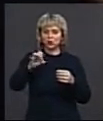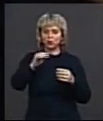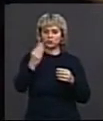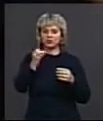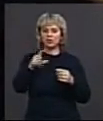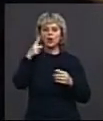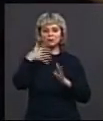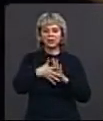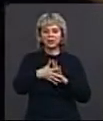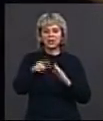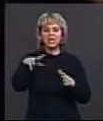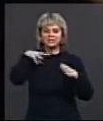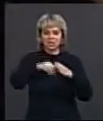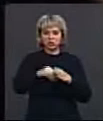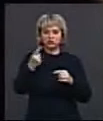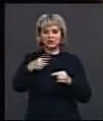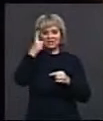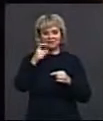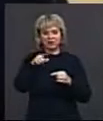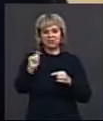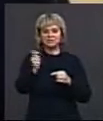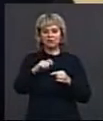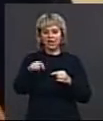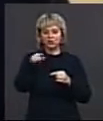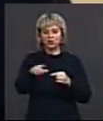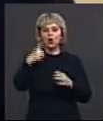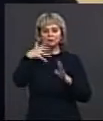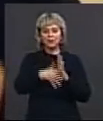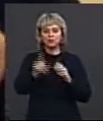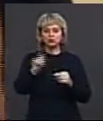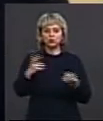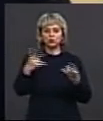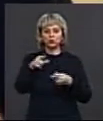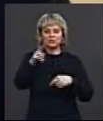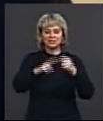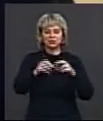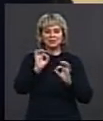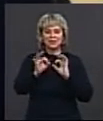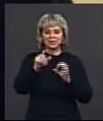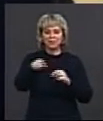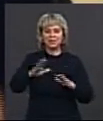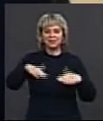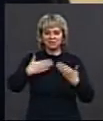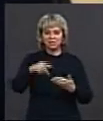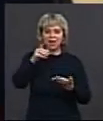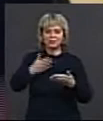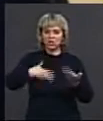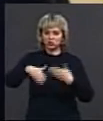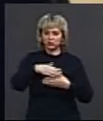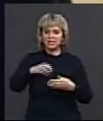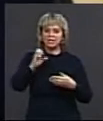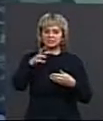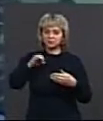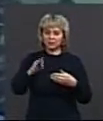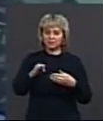Трошин. Он понимал значение информационной войны, он понимал, что нужно строить нормальные доверительные отношения с